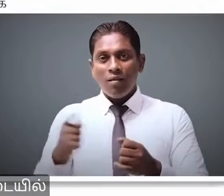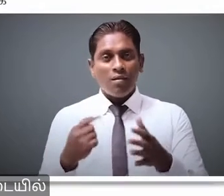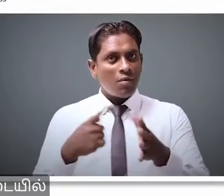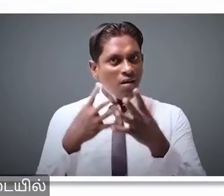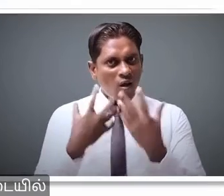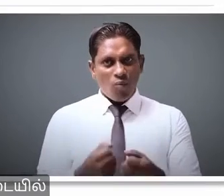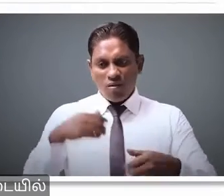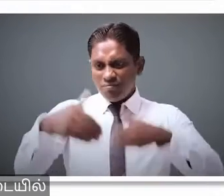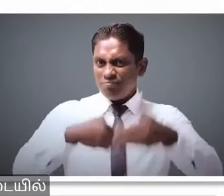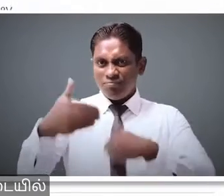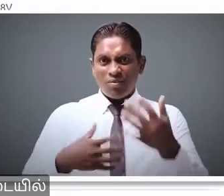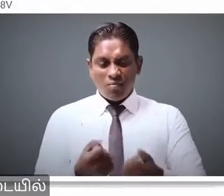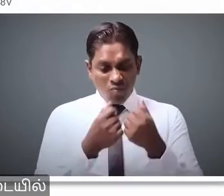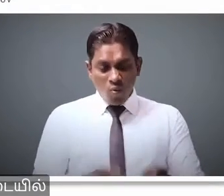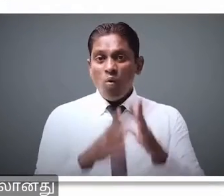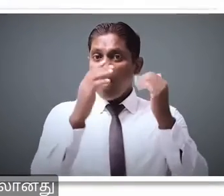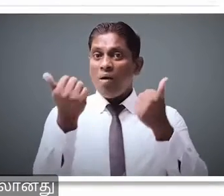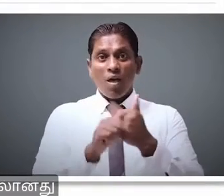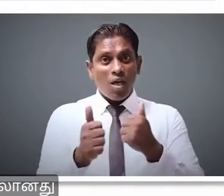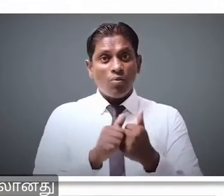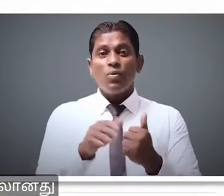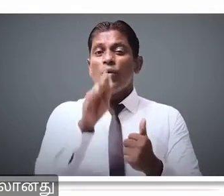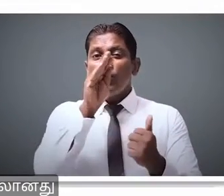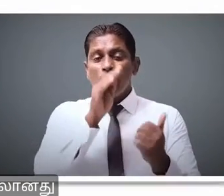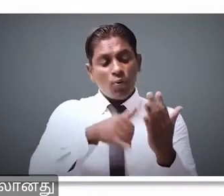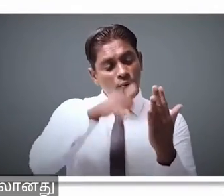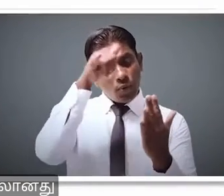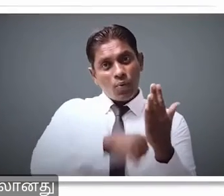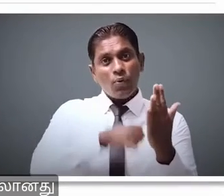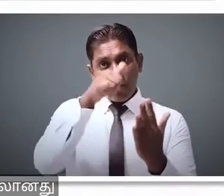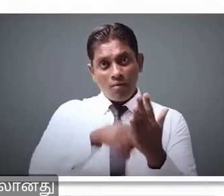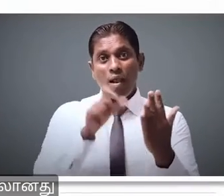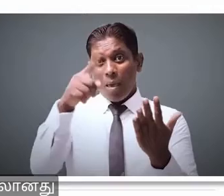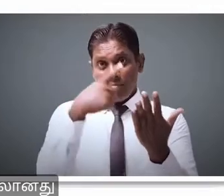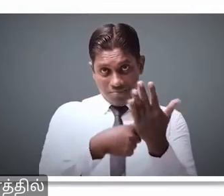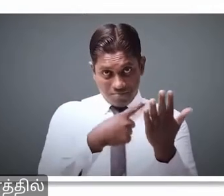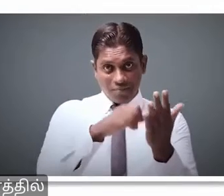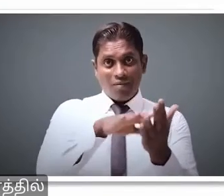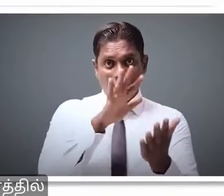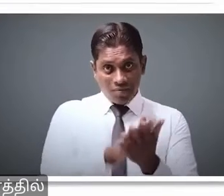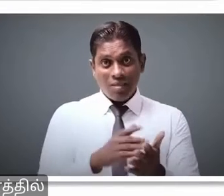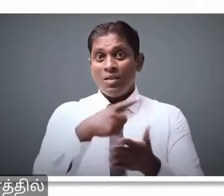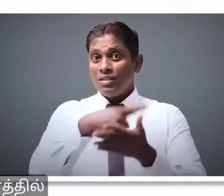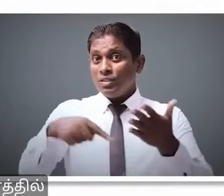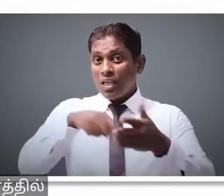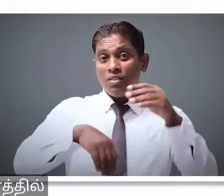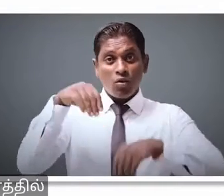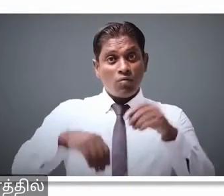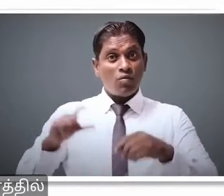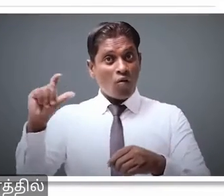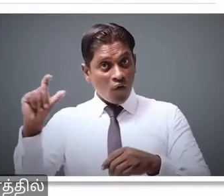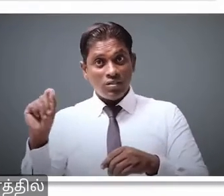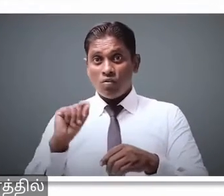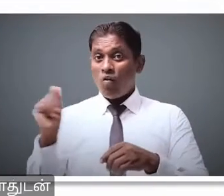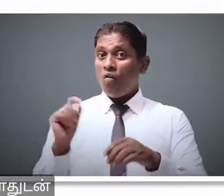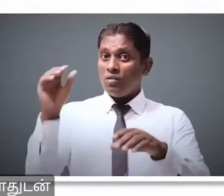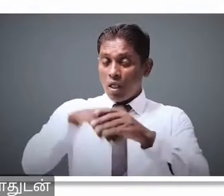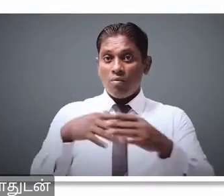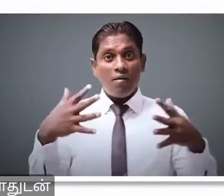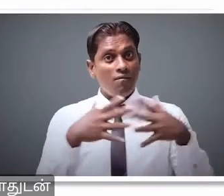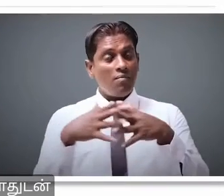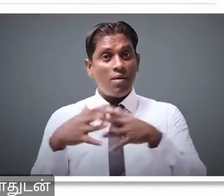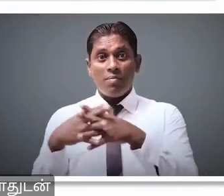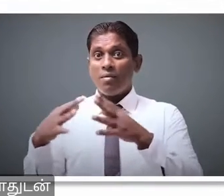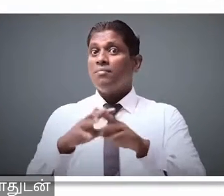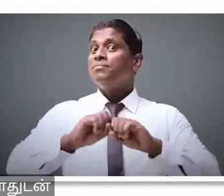உத்தியோகத்தர்களால் பெறப்பட்ட விண்ணப்பங்களின் அடிப்படையில் தயாரிக்கப்பட்ட விரைவு வாக்காளர் பட்டியலானது தேர்தல்கள் ஆணையத்தின் இணையதளத்தில்